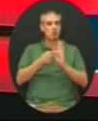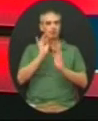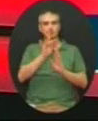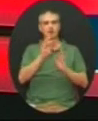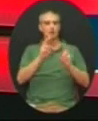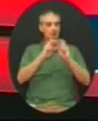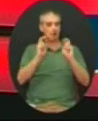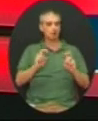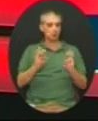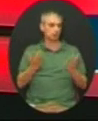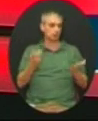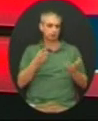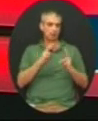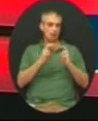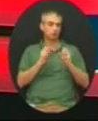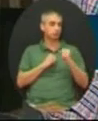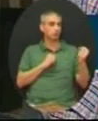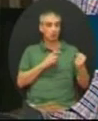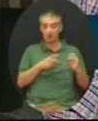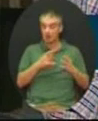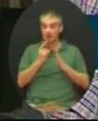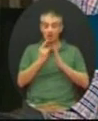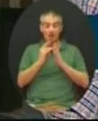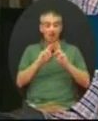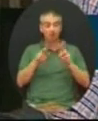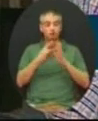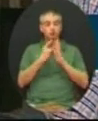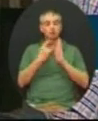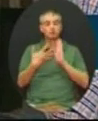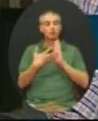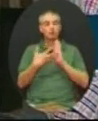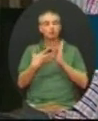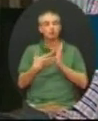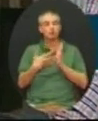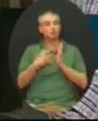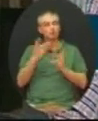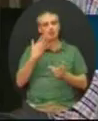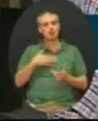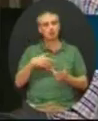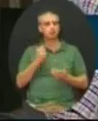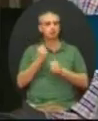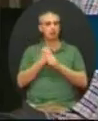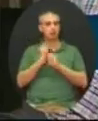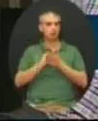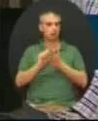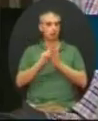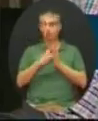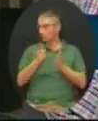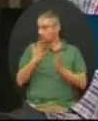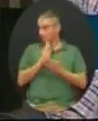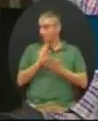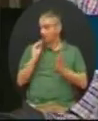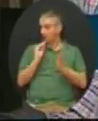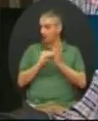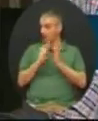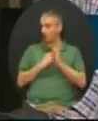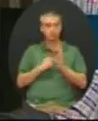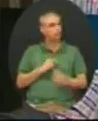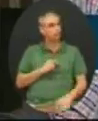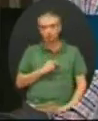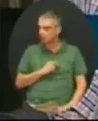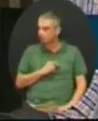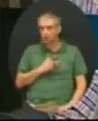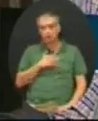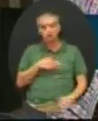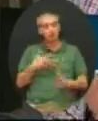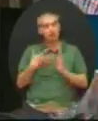כנגד עמותות שהן עמותות שמאל. הרשות המחוקקת בוחנת מה היא רוצה לחוקק. כדי לבחון מה היא רוצה היא לחוקק... היא חוקקה! לא, כדי לבחון